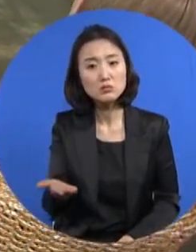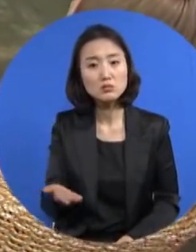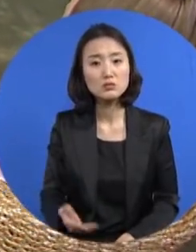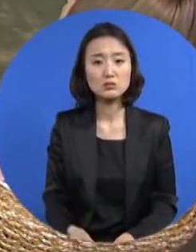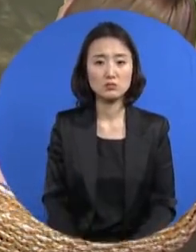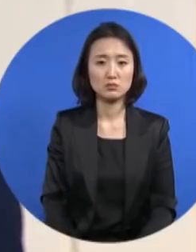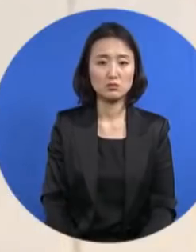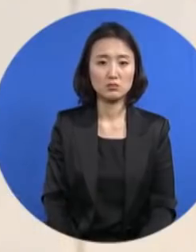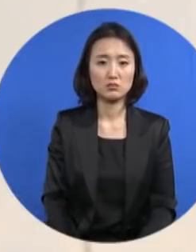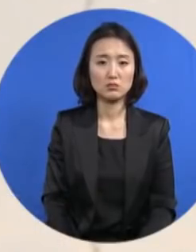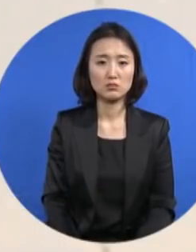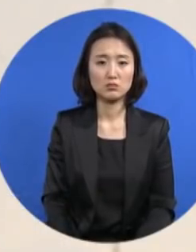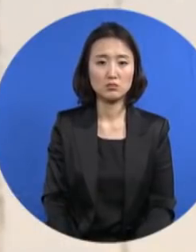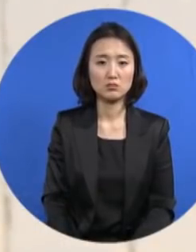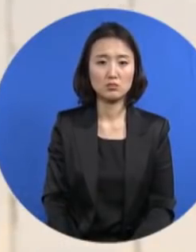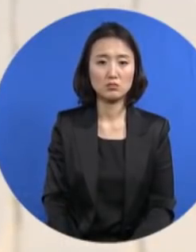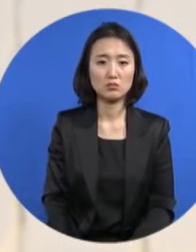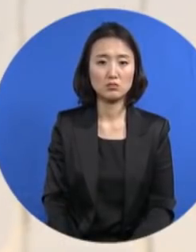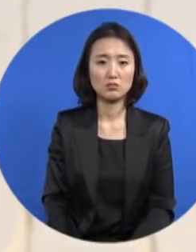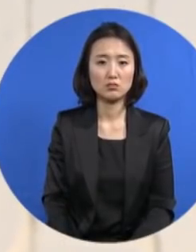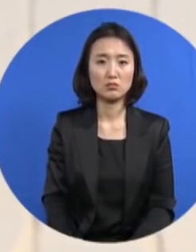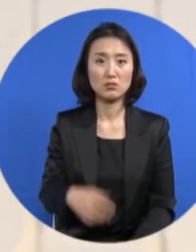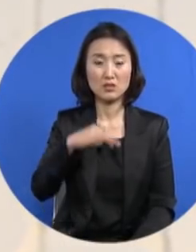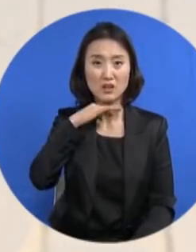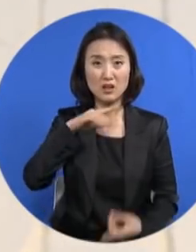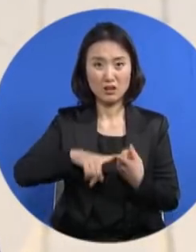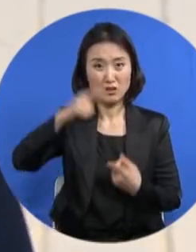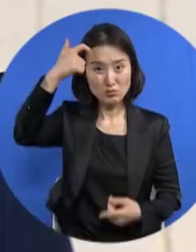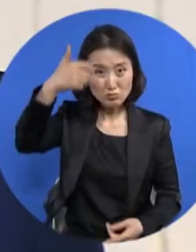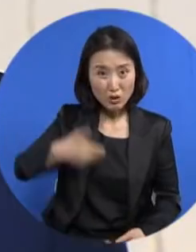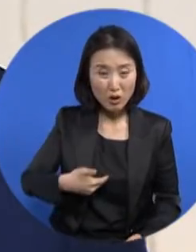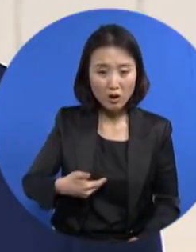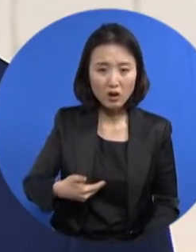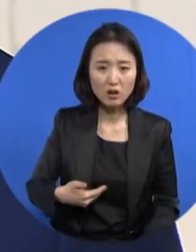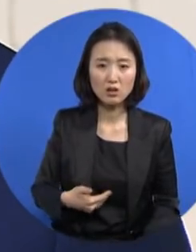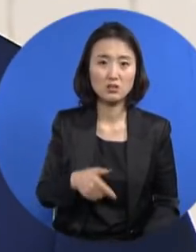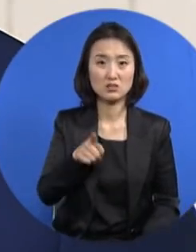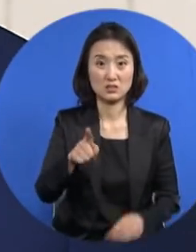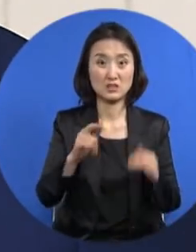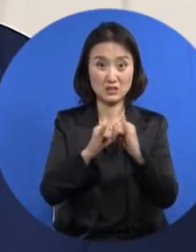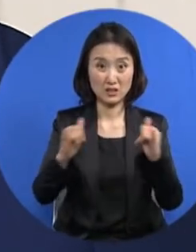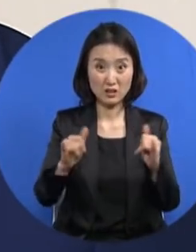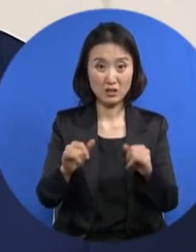이유가 이렇게 나이 같은 그런 거에 집중해서 물어보는